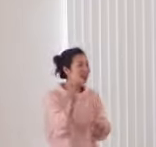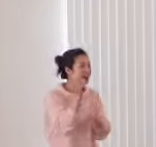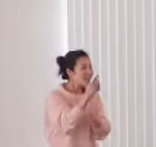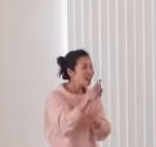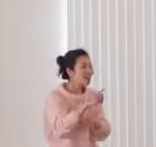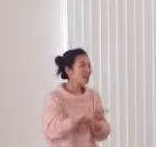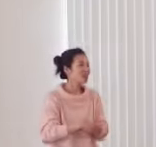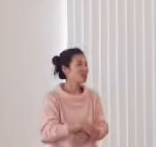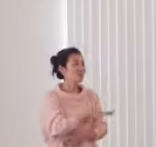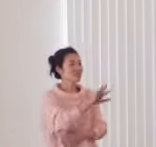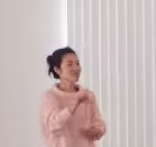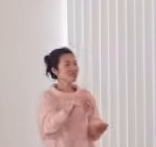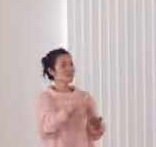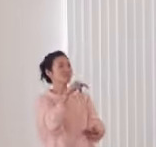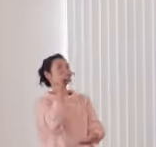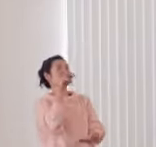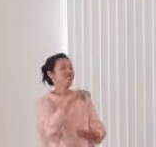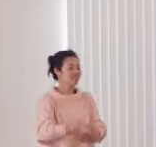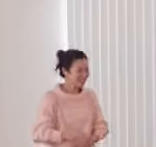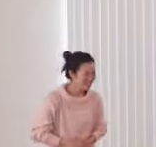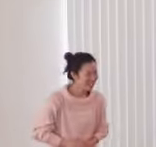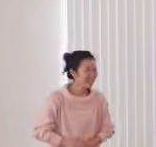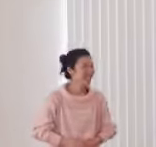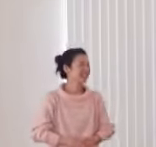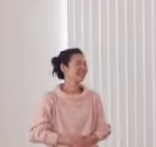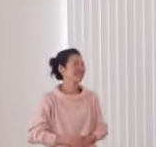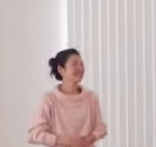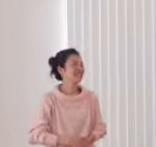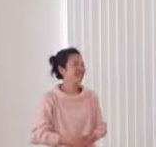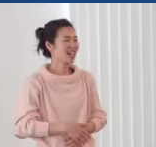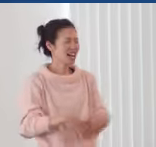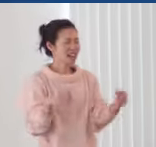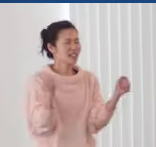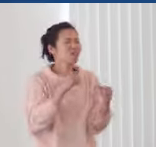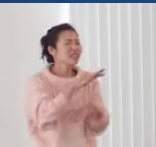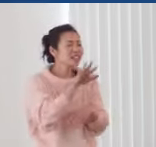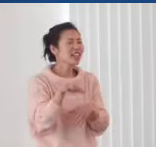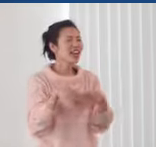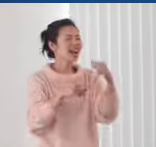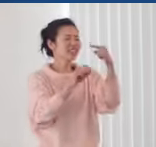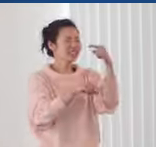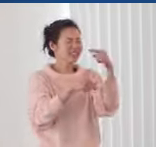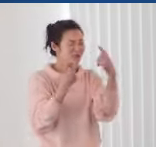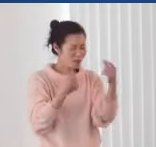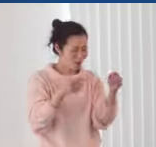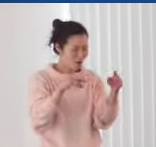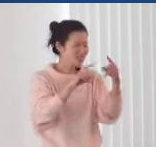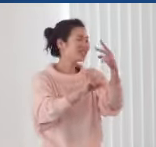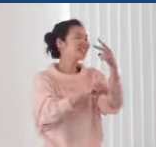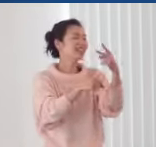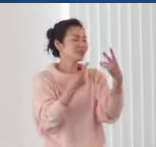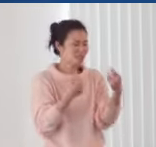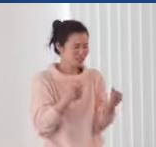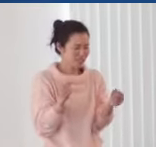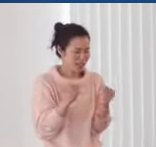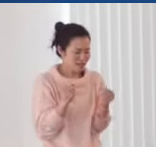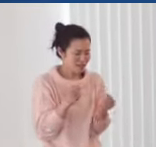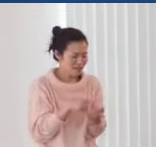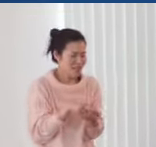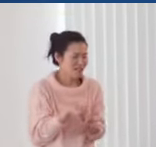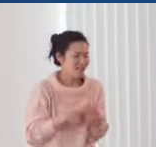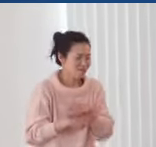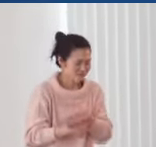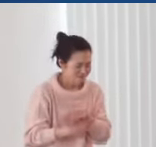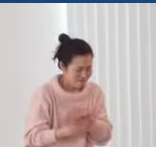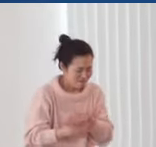まあ今年の冬は寒いですね。とにかくもうなんか寒さに耐えているうちに時間が過ぎていくという